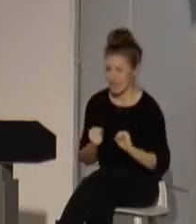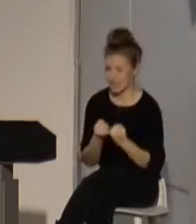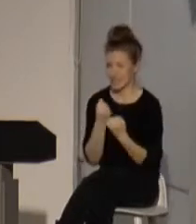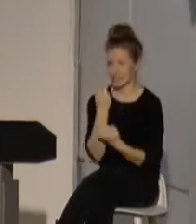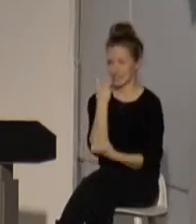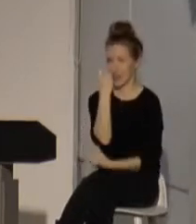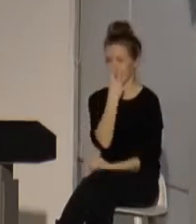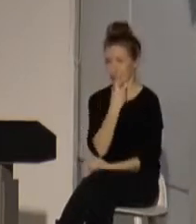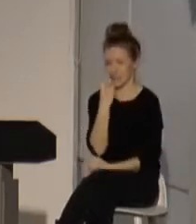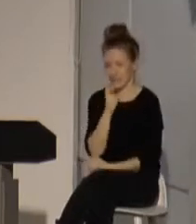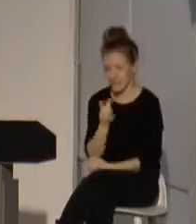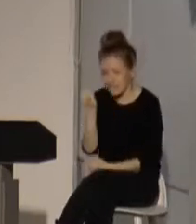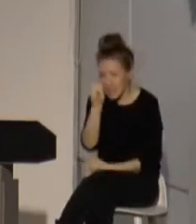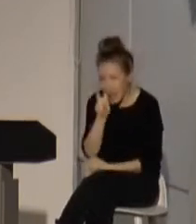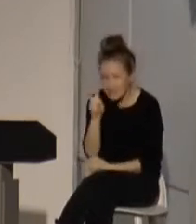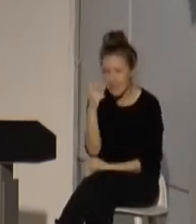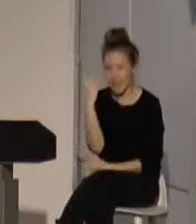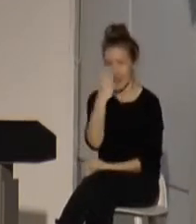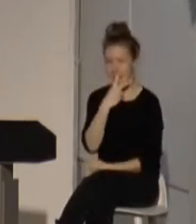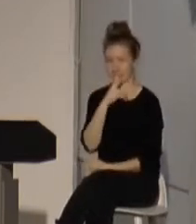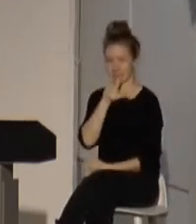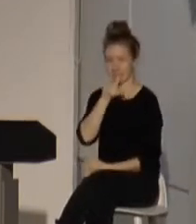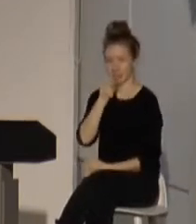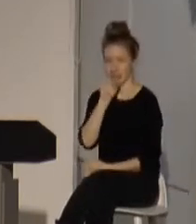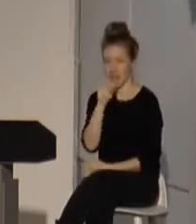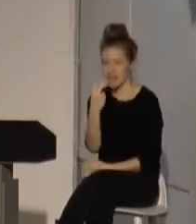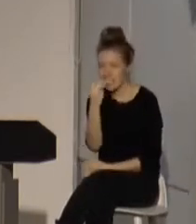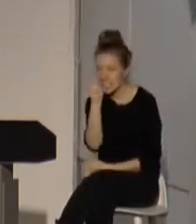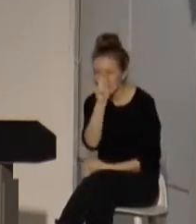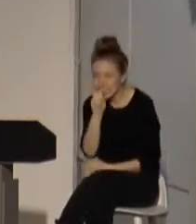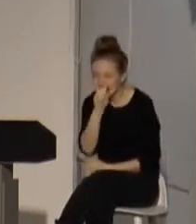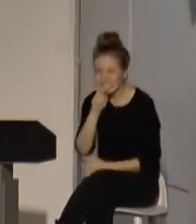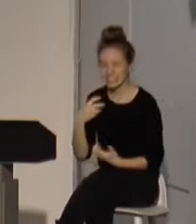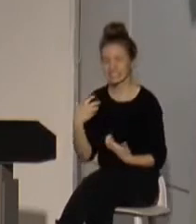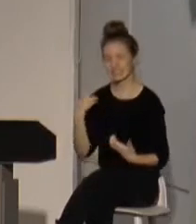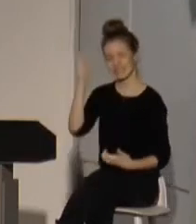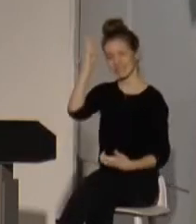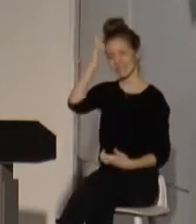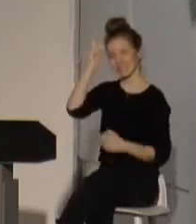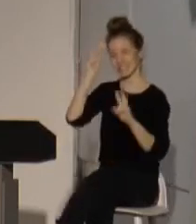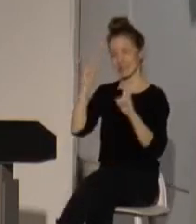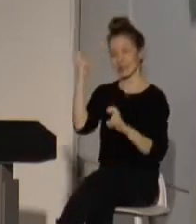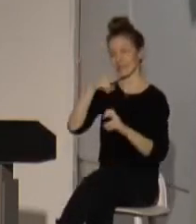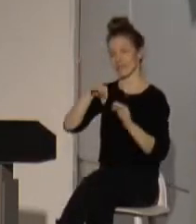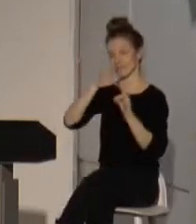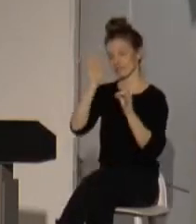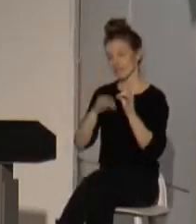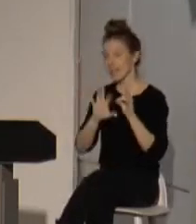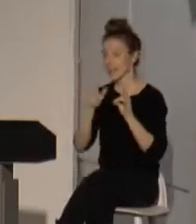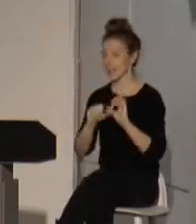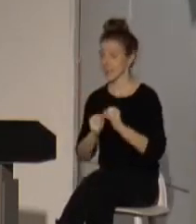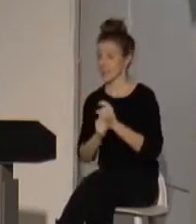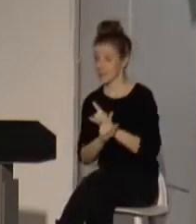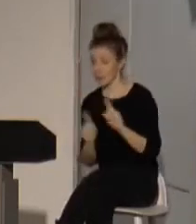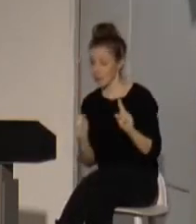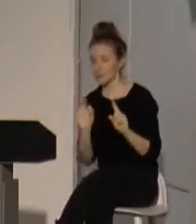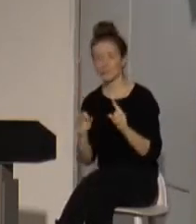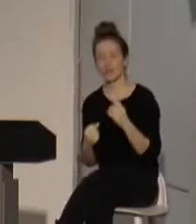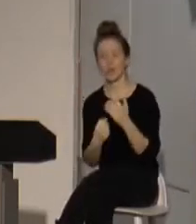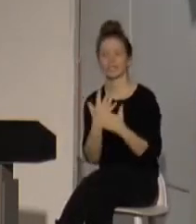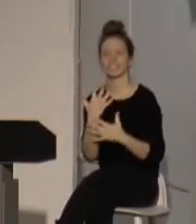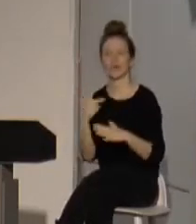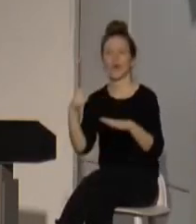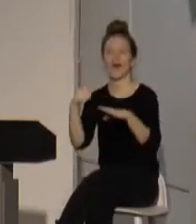לקרוא שפתיים, להבין את הנאמר, לשחק כאילו הם הבינו את כל הנאמר גם כשהם לא, כדי לא ליצור